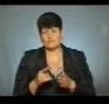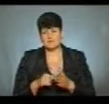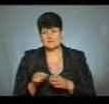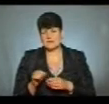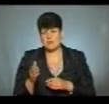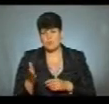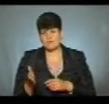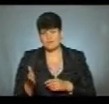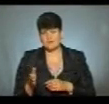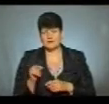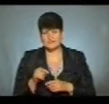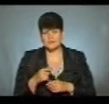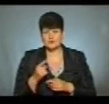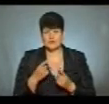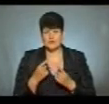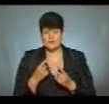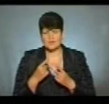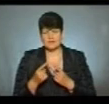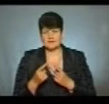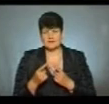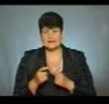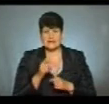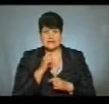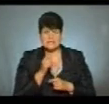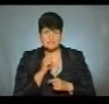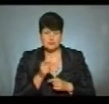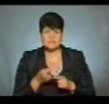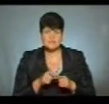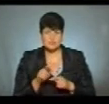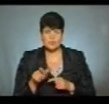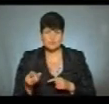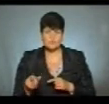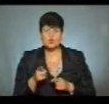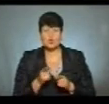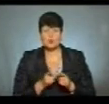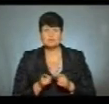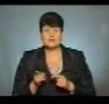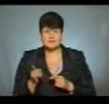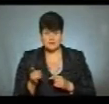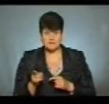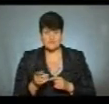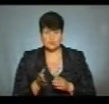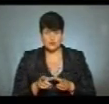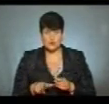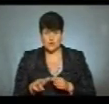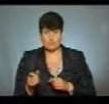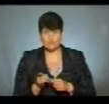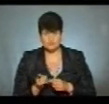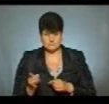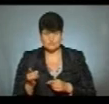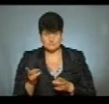що зазначалося в інтерв'ю даної громадянки, що об'їзна Теребовлі, значить, щоб зараз об'їзну